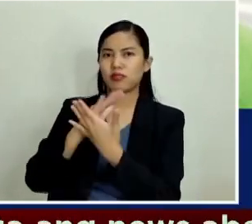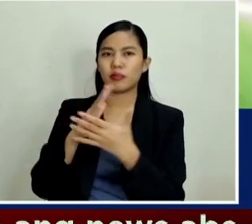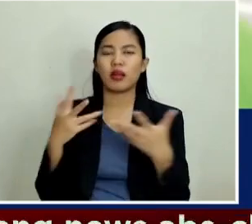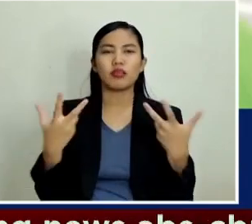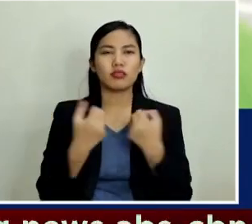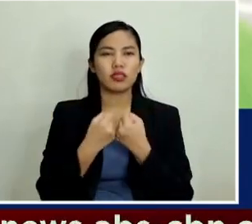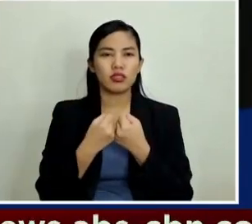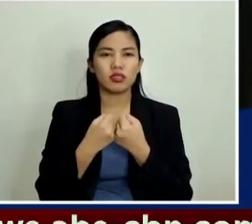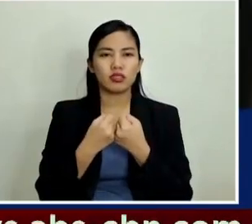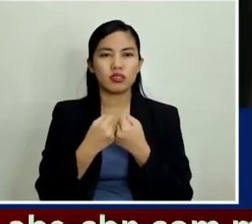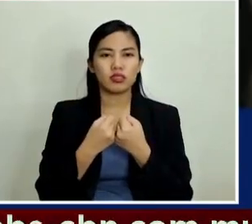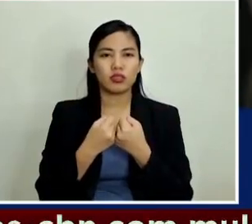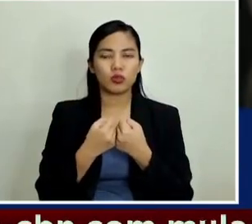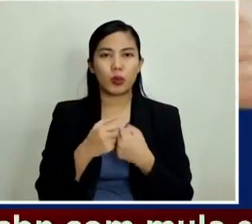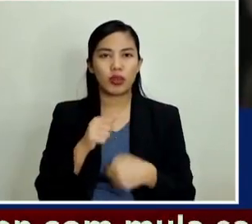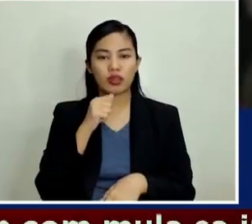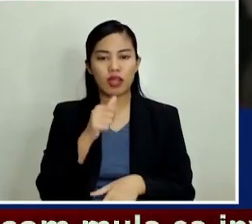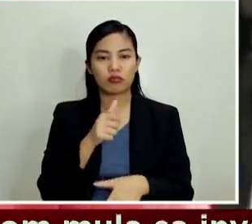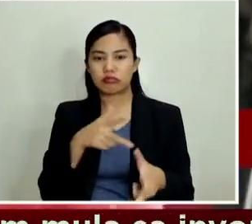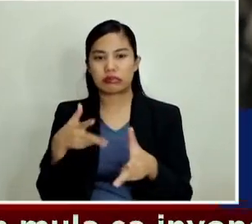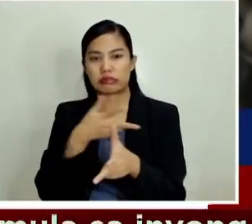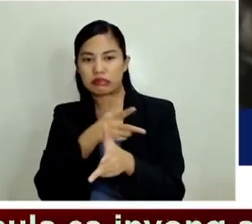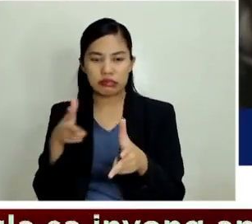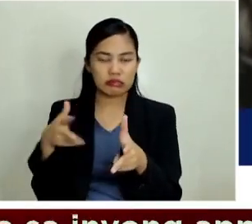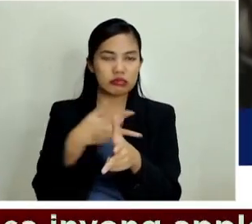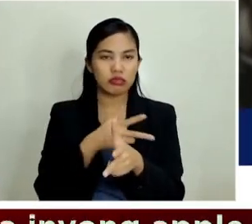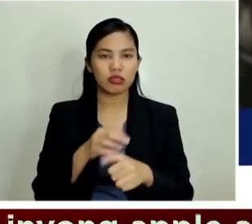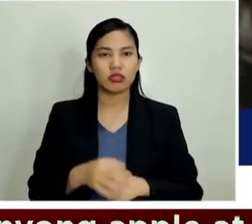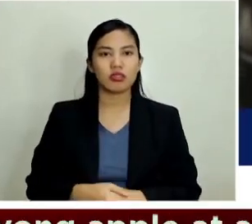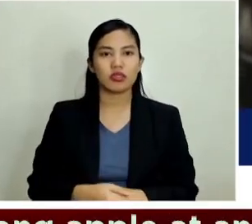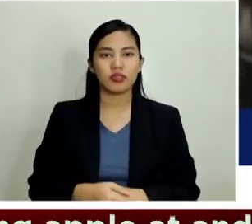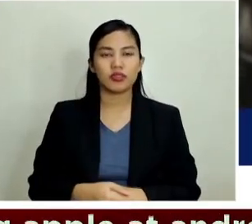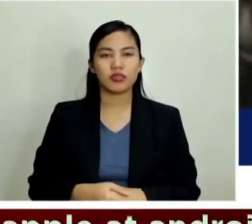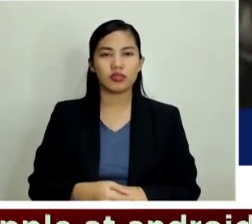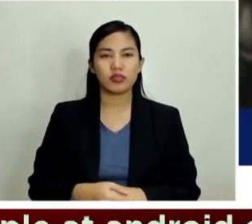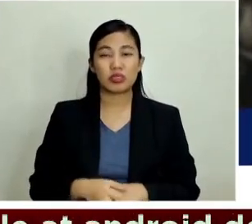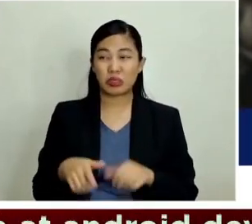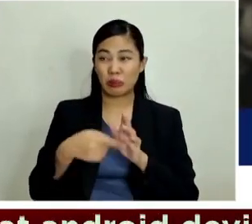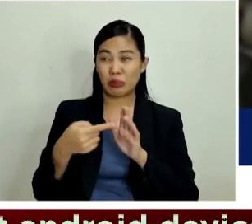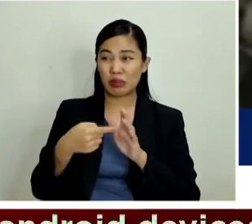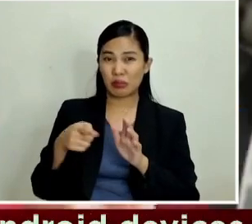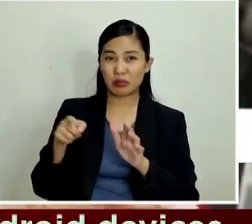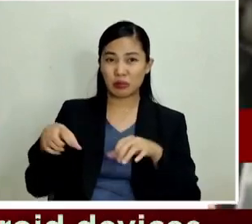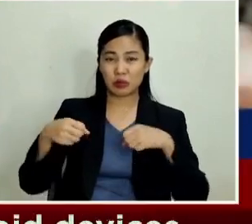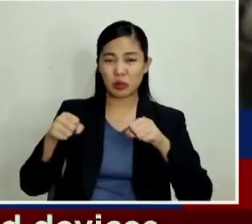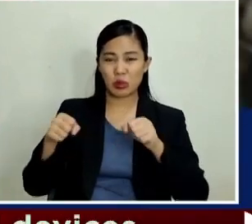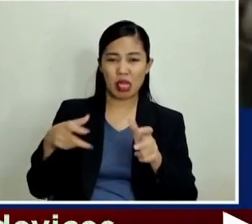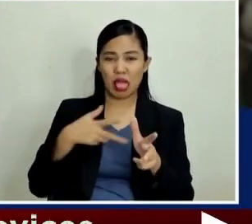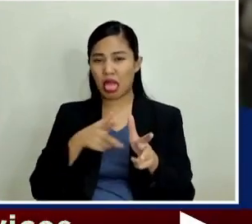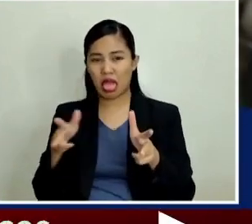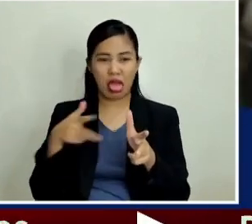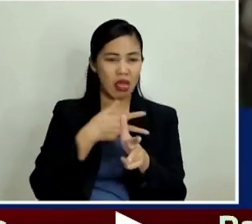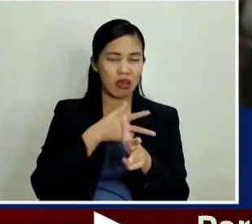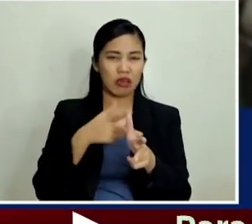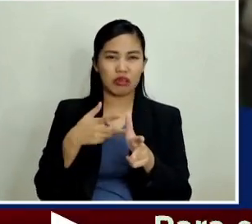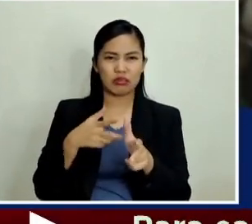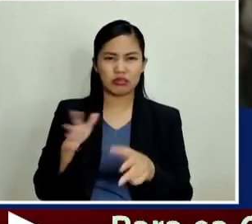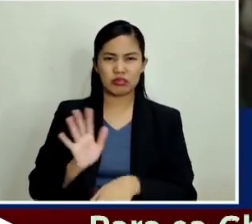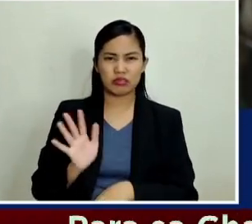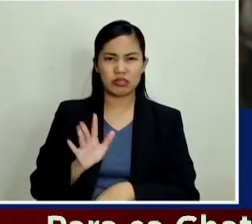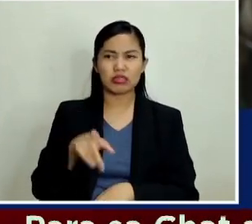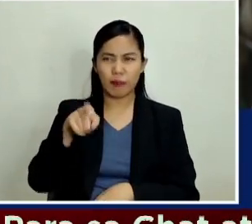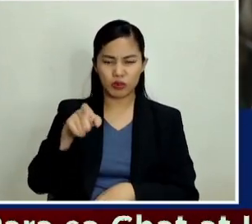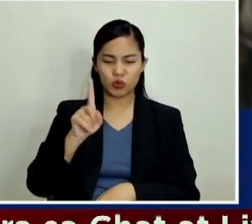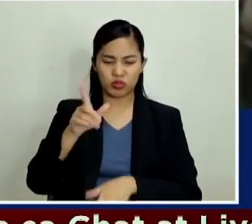na siya singit na singit. Kung minsan, kung saan-saan sila, hindi sila, dapat na isang lane,